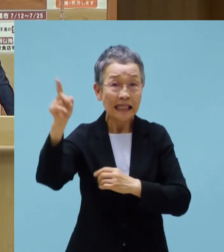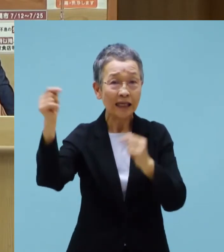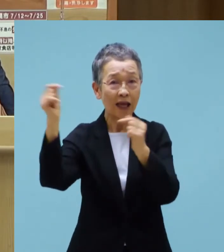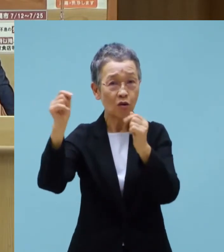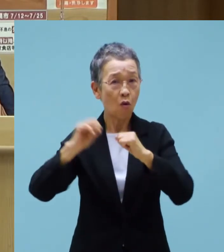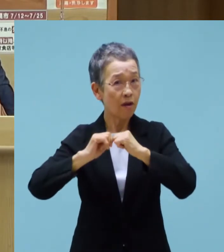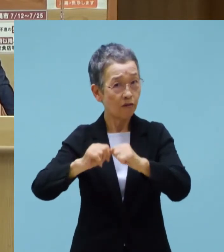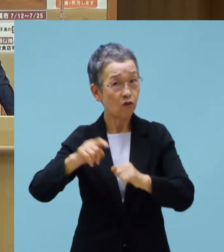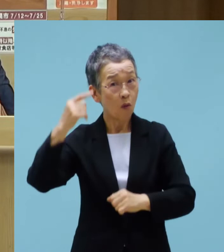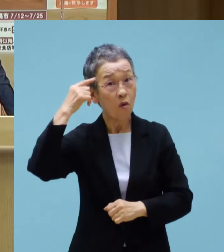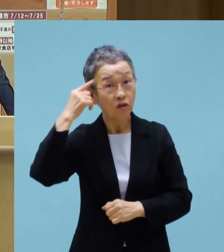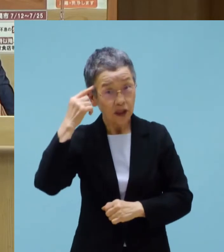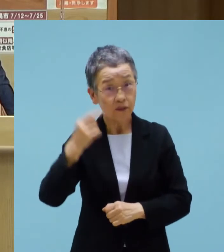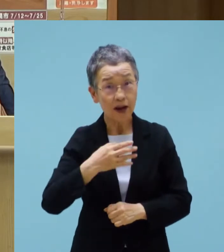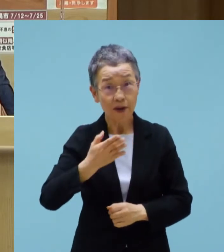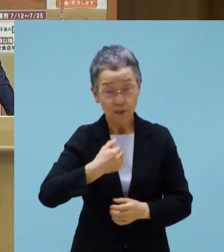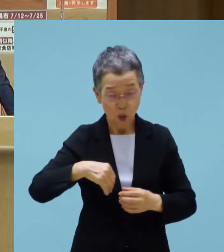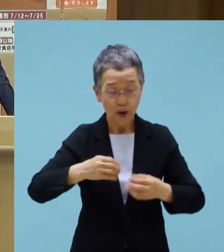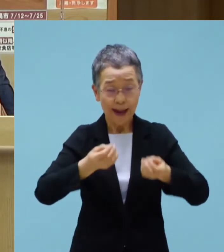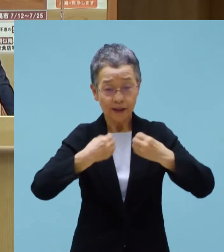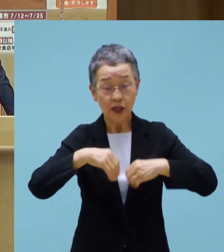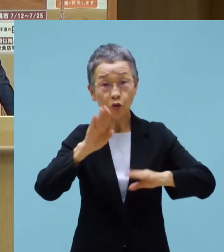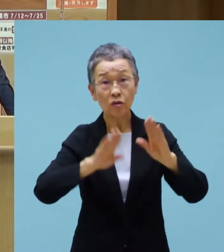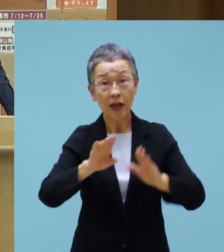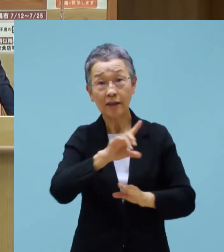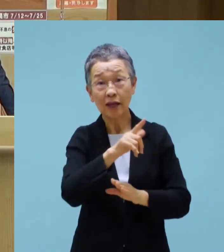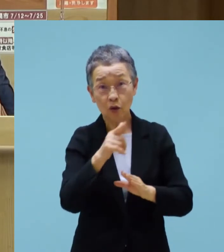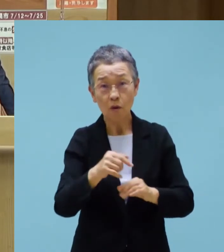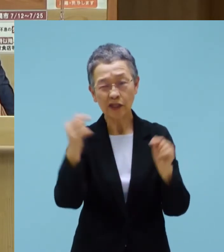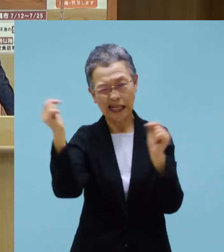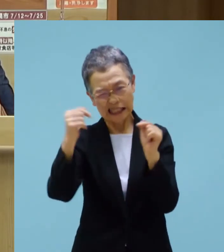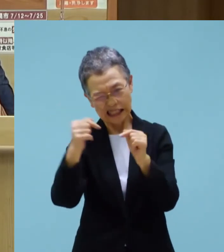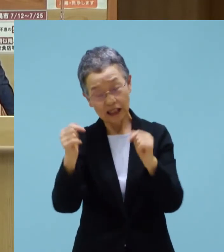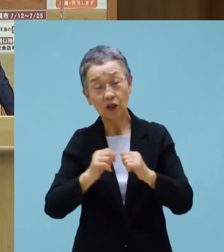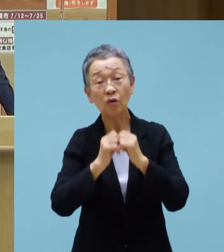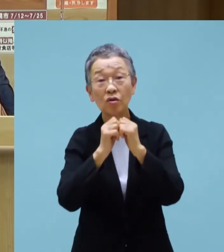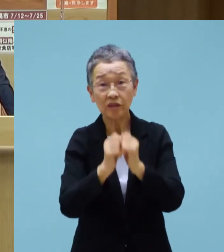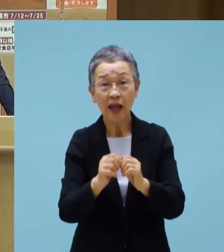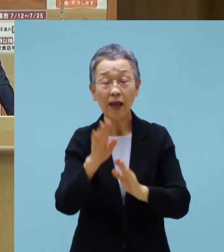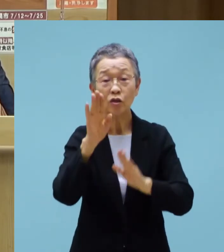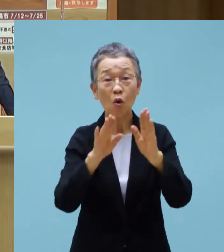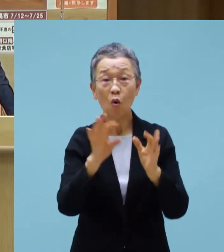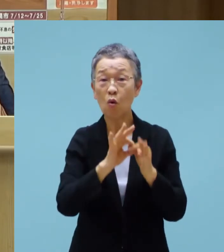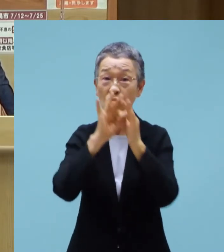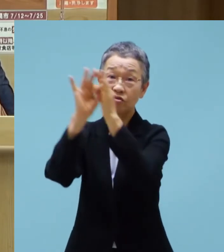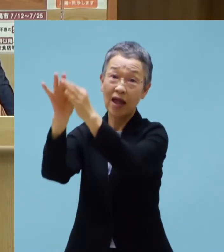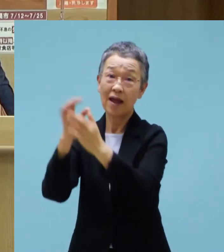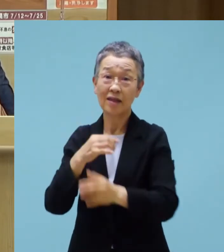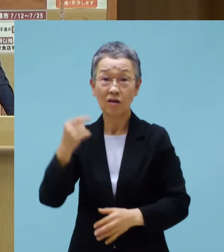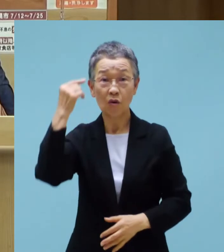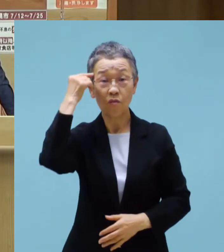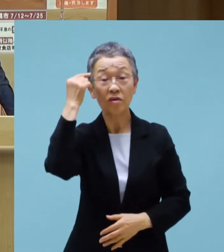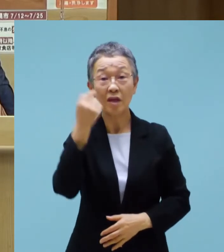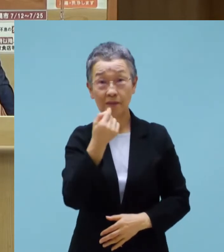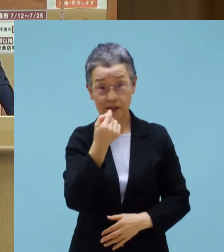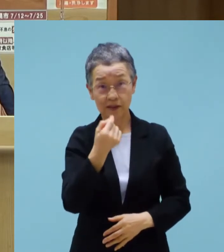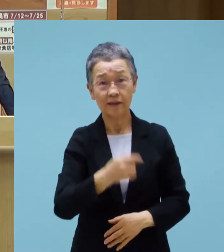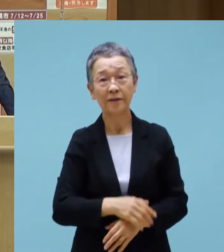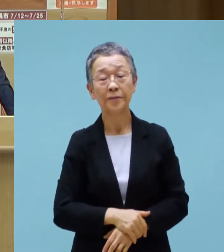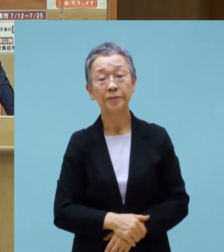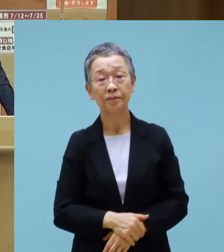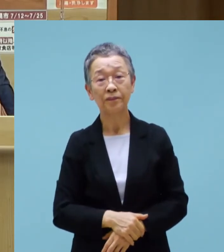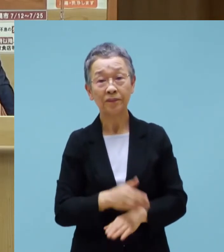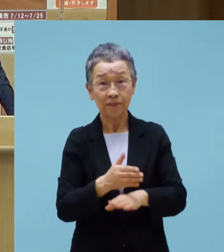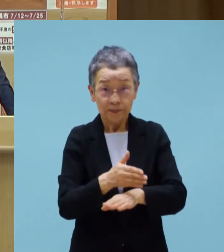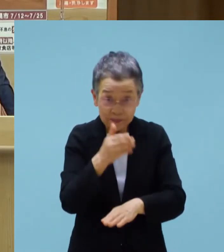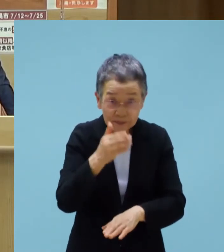もそういった感染状況などしっかり共有をして伝えていきたいというふうに思います。 ありがとうございます。